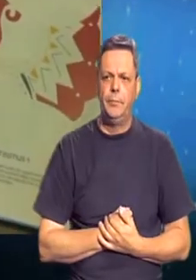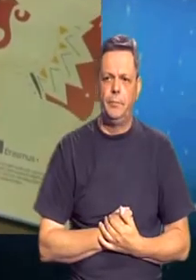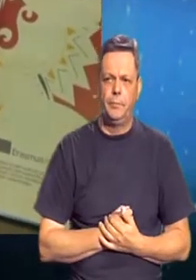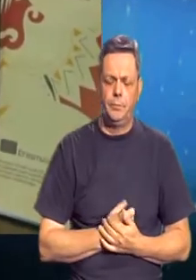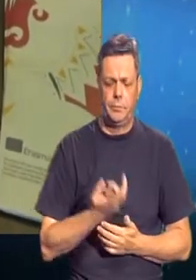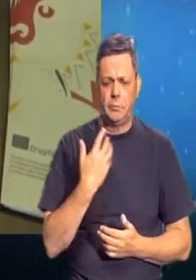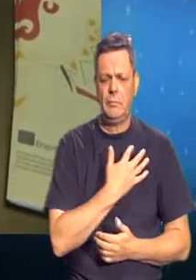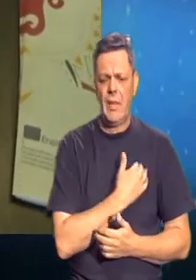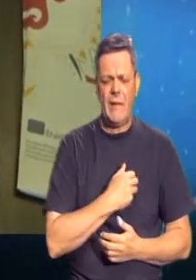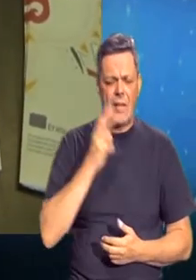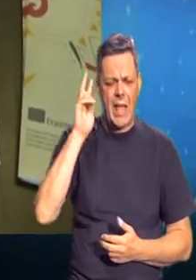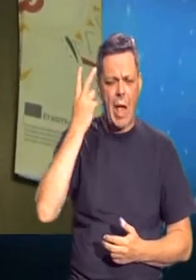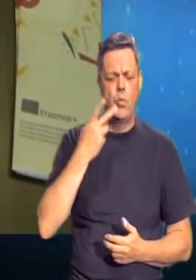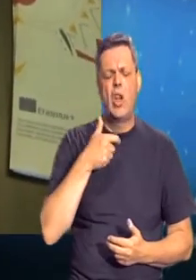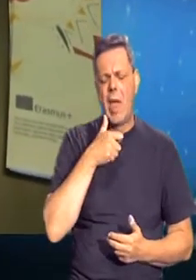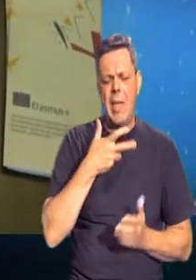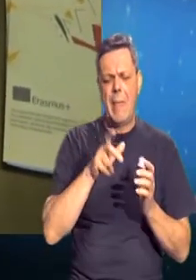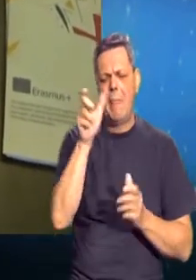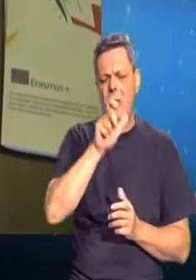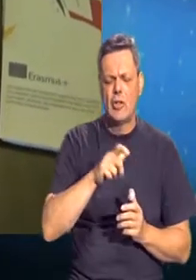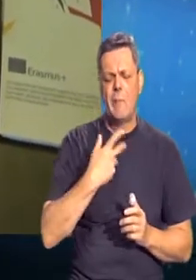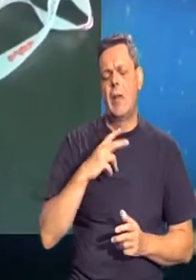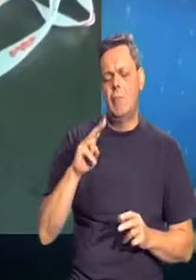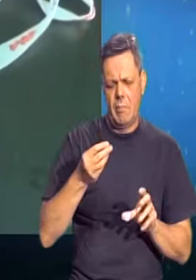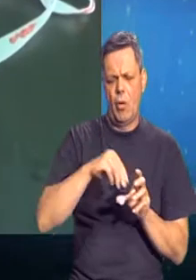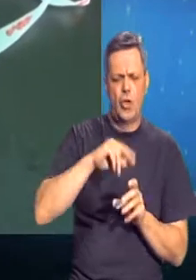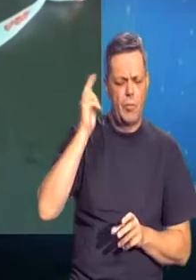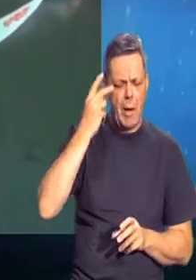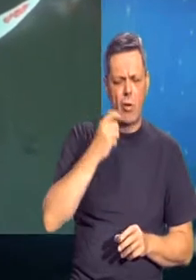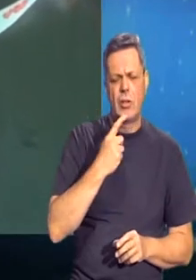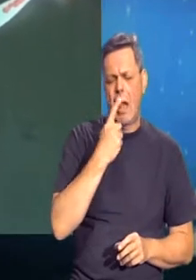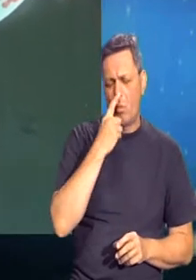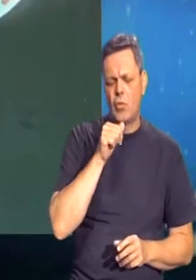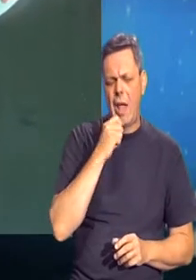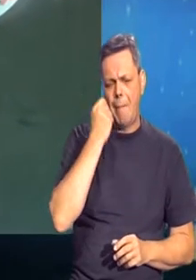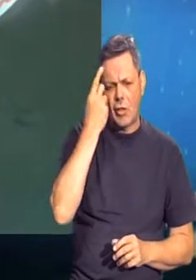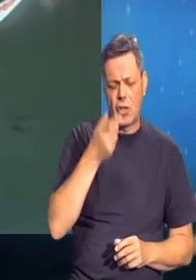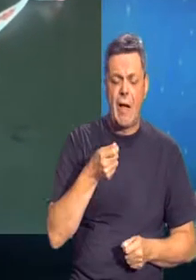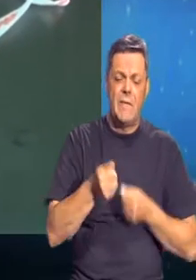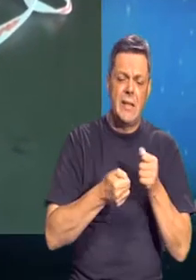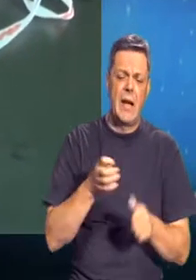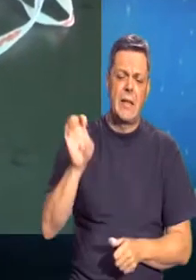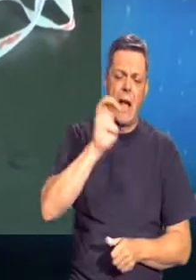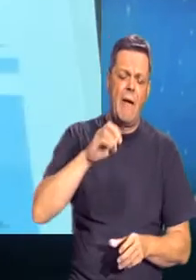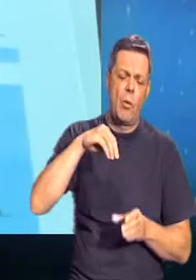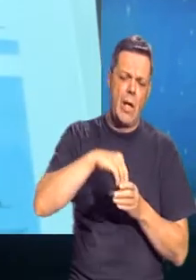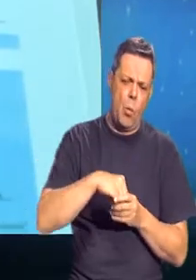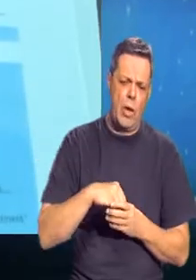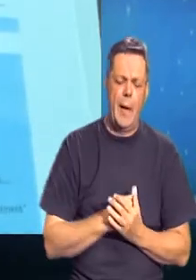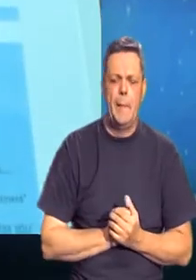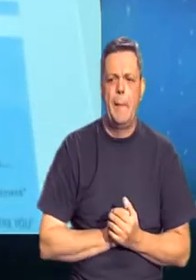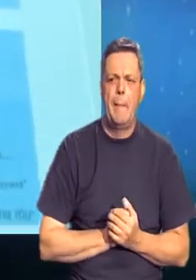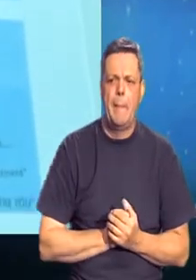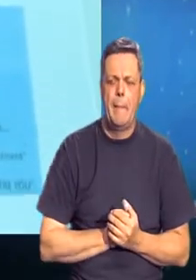Osim Hrvatske, Austrije i Nizozemske, u projekt su uključene Španjolska, Rumunjska, Bugarska i Mađarska, a financira ga Europska unija kroz Erasmus